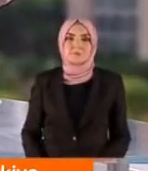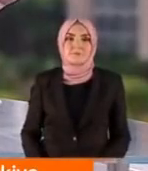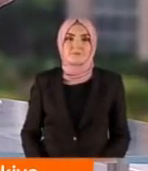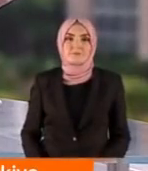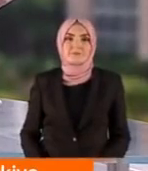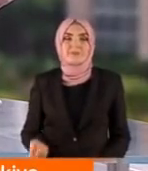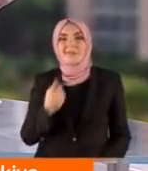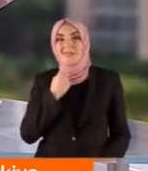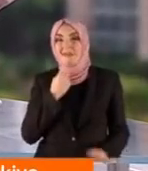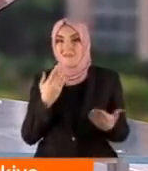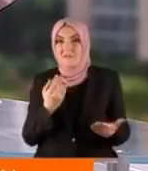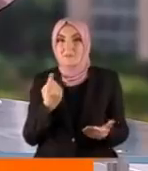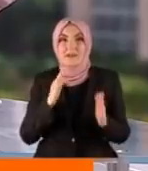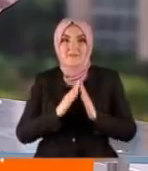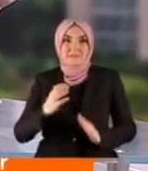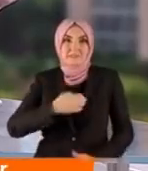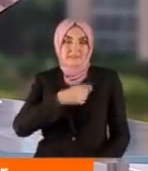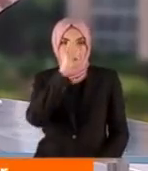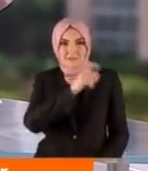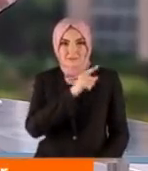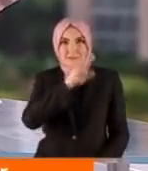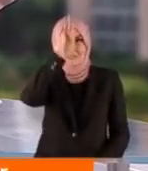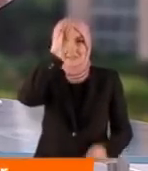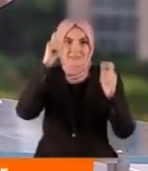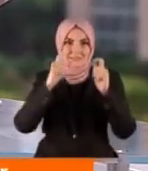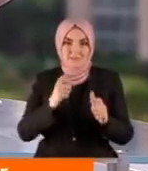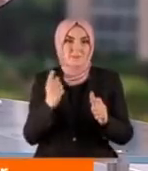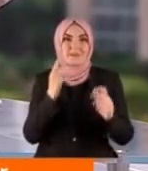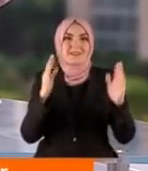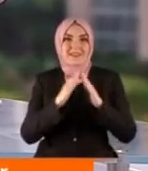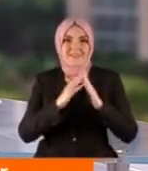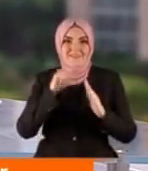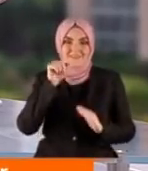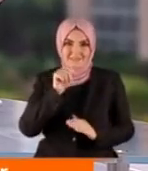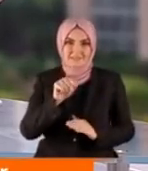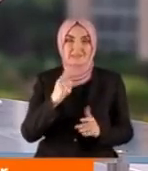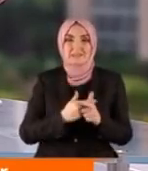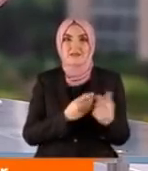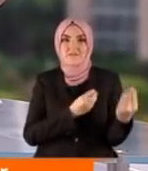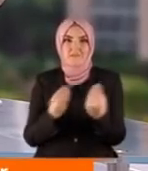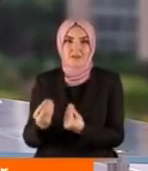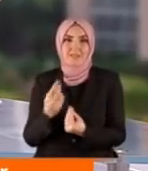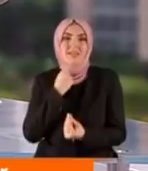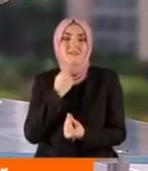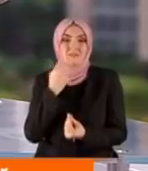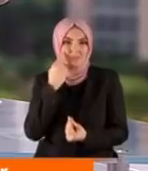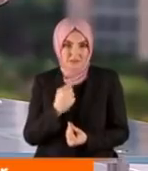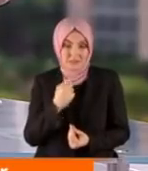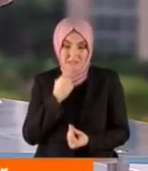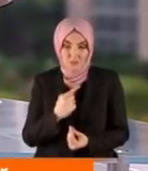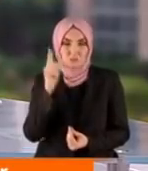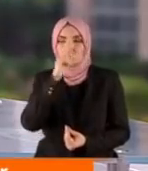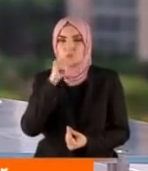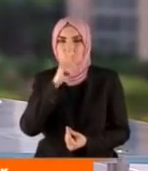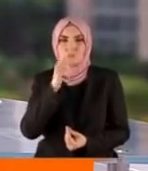Sözde bir ev sahibi İstanbul'da bir daireyi kiraya verdi. Sözde diyorum çünkü aslında ortada kiralık bir daire yoktu. Ama o